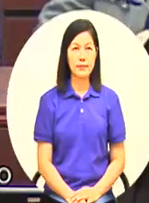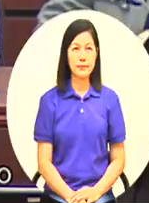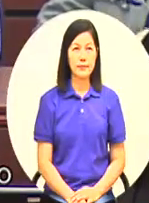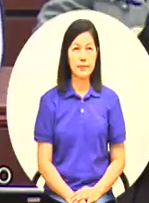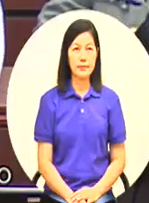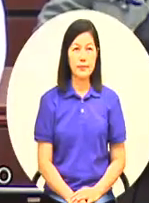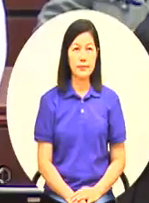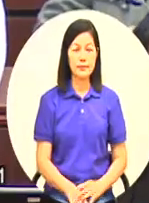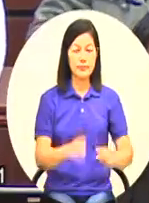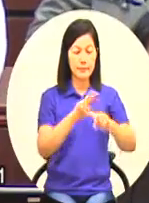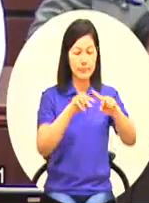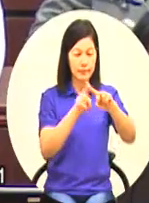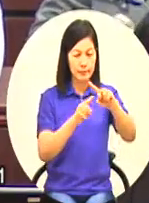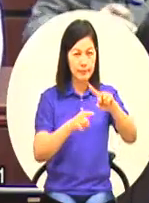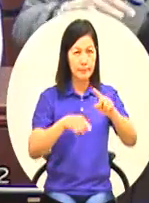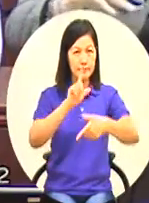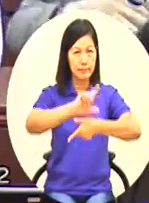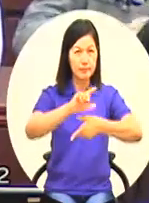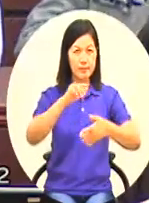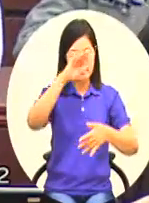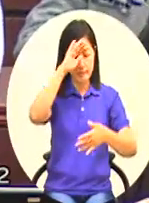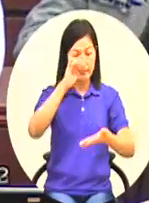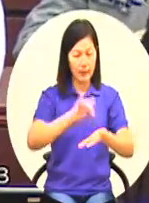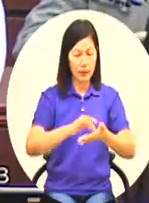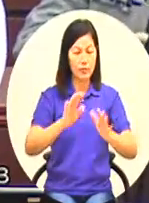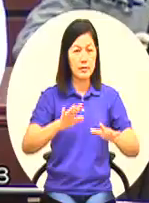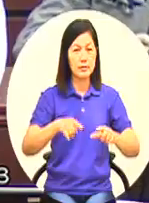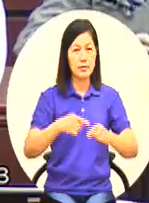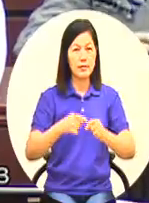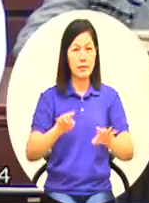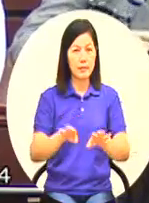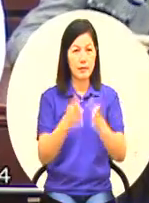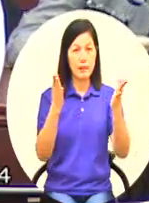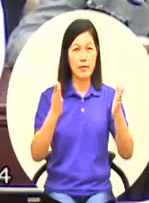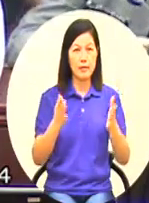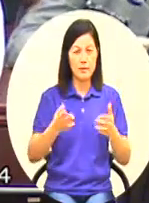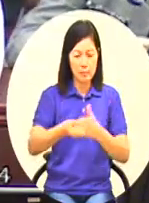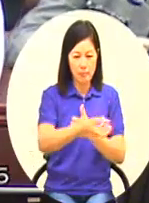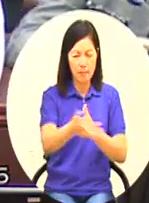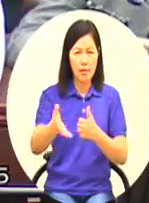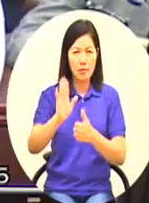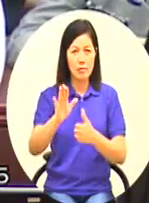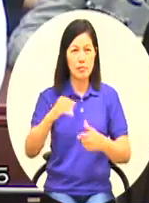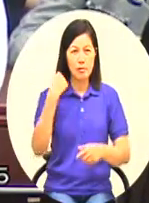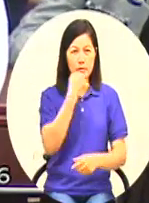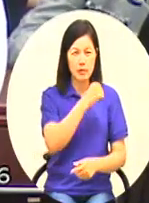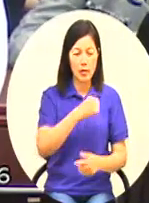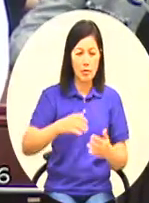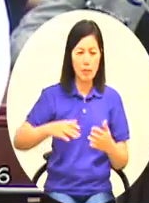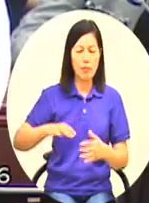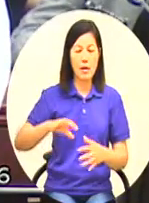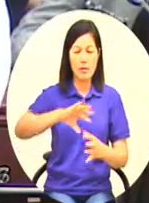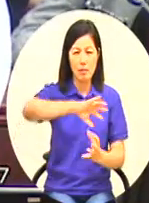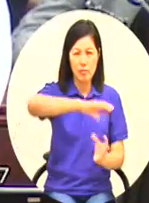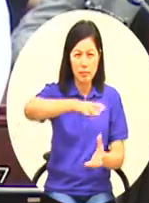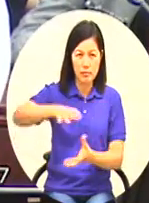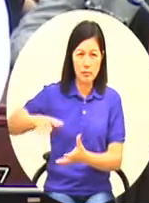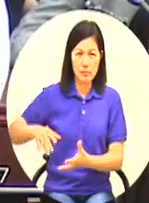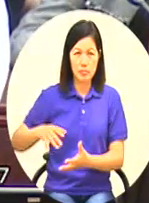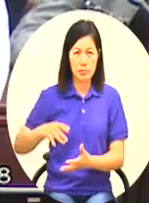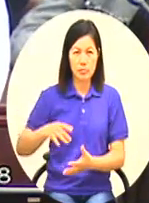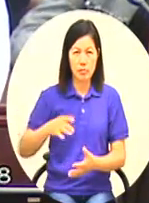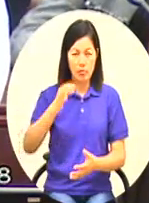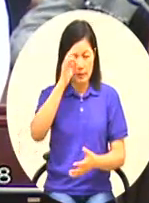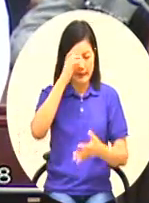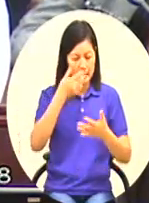病毒确实是一个在今年度开始是一个我们不仅是台湾也是全球瞩目的一个